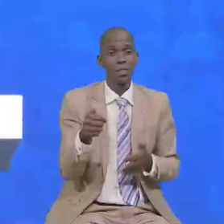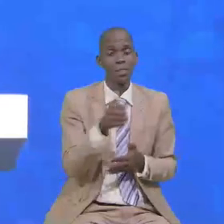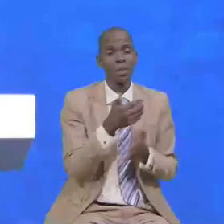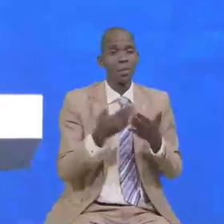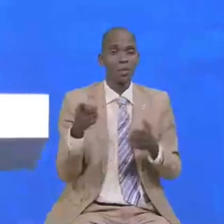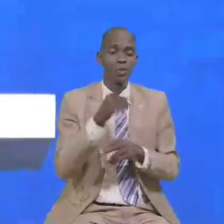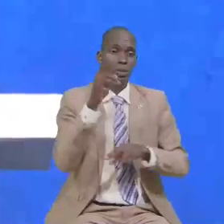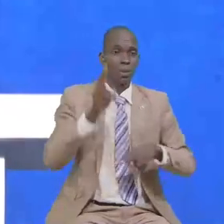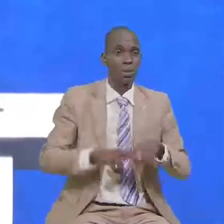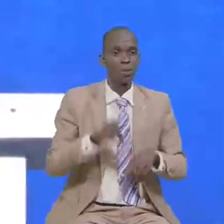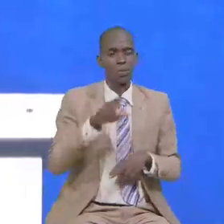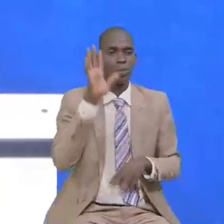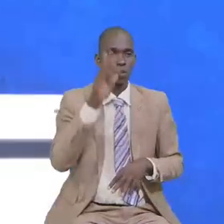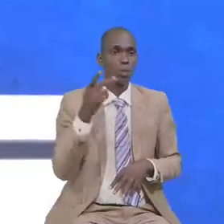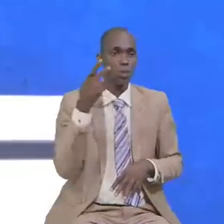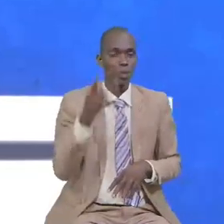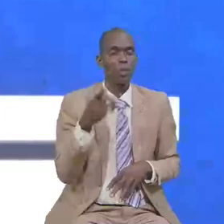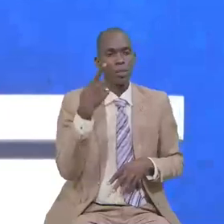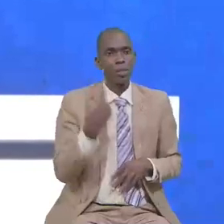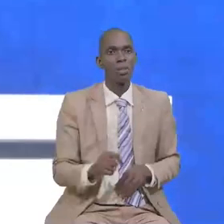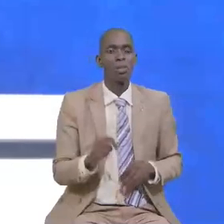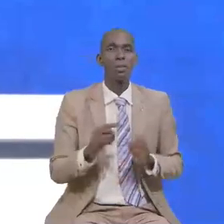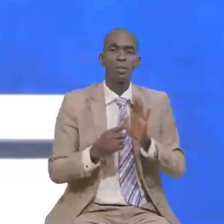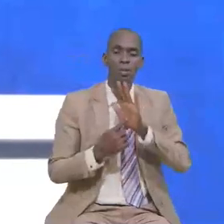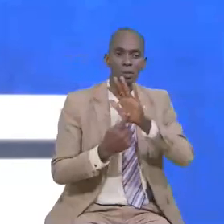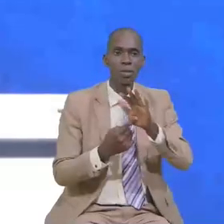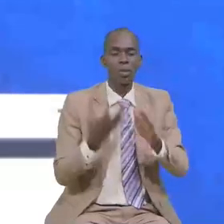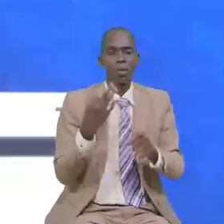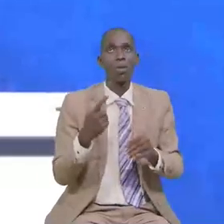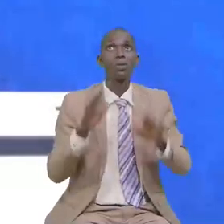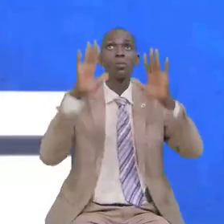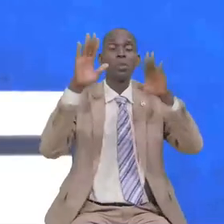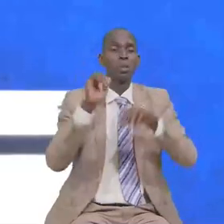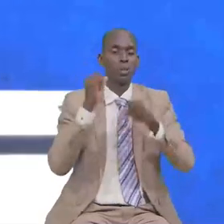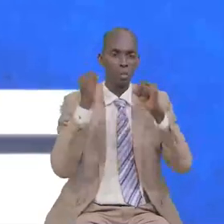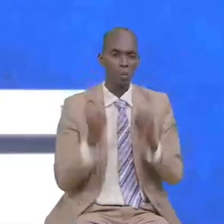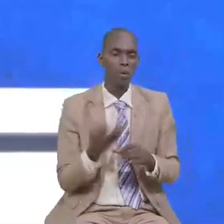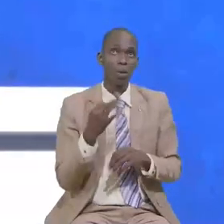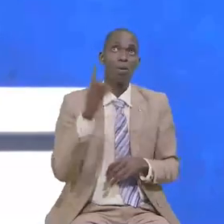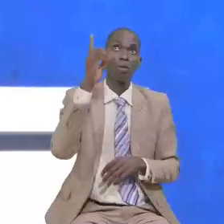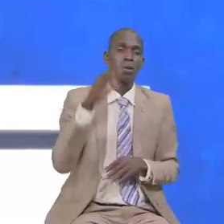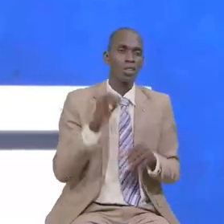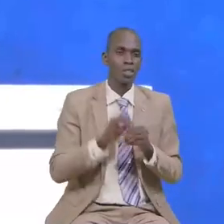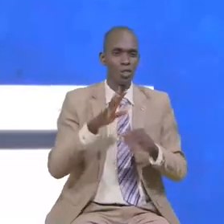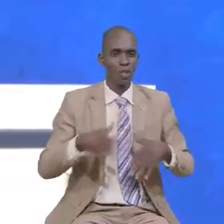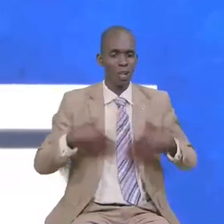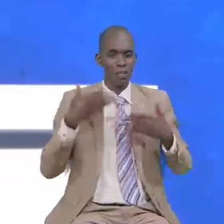Examinez-vous avant de vous asseoir, Vous allez voir la manifestation de la puissance